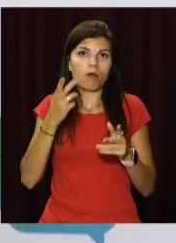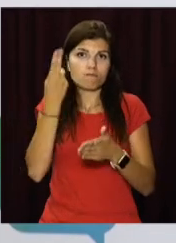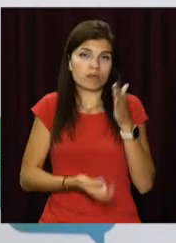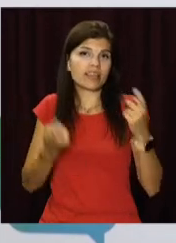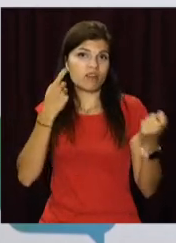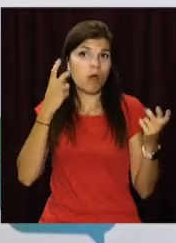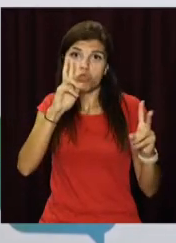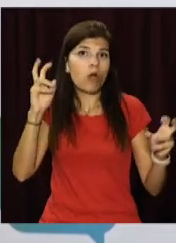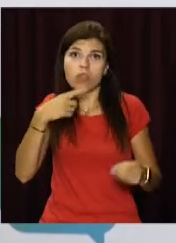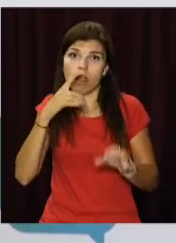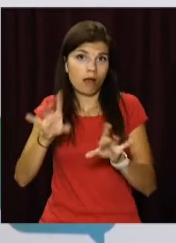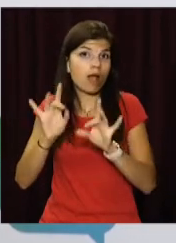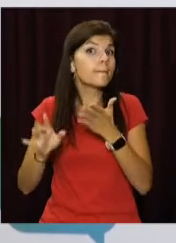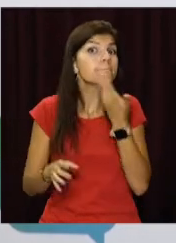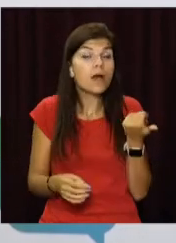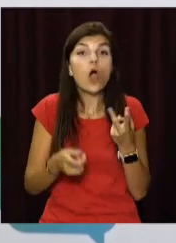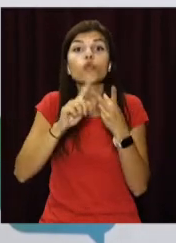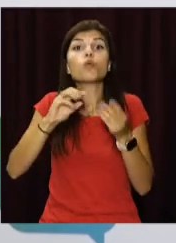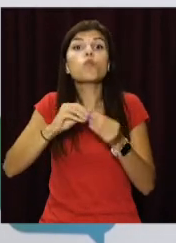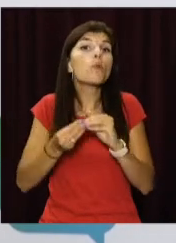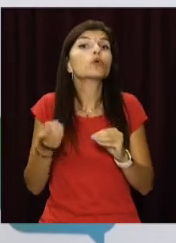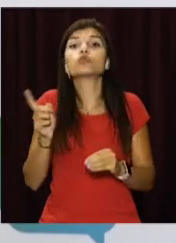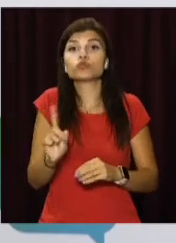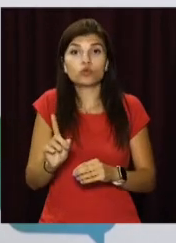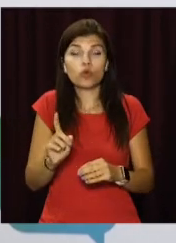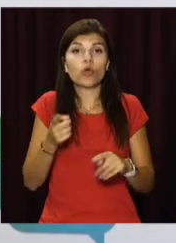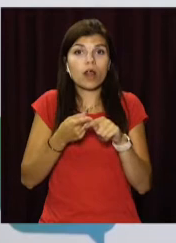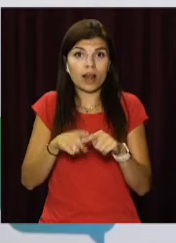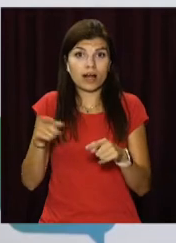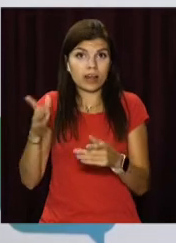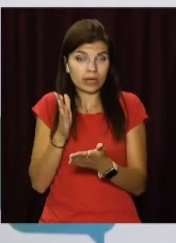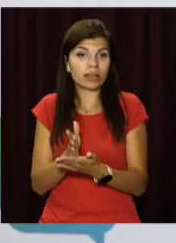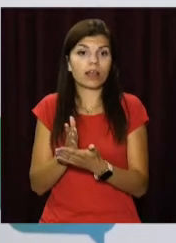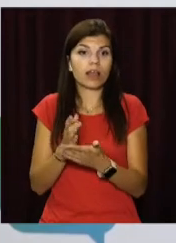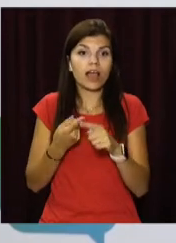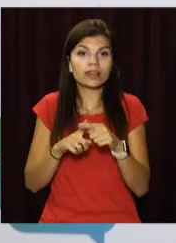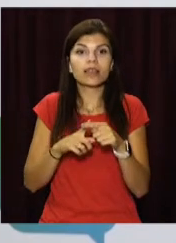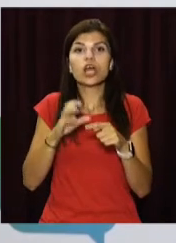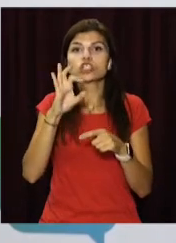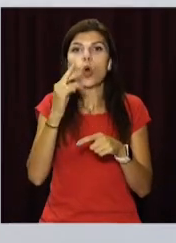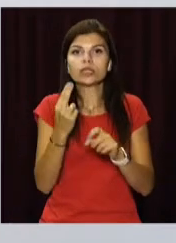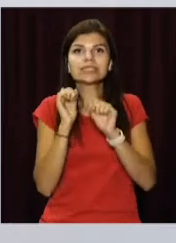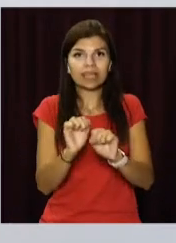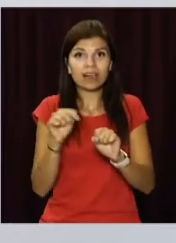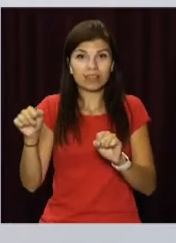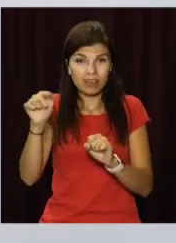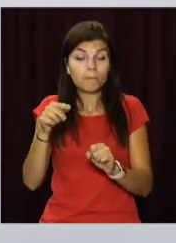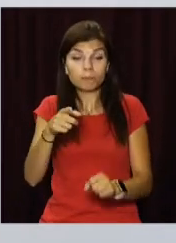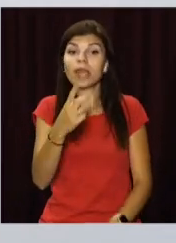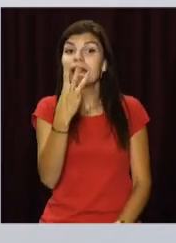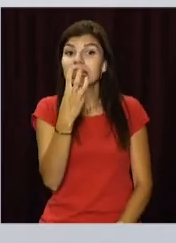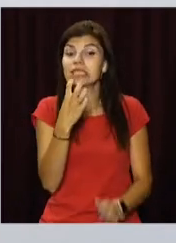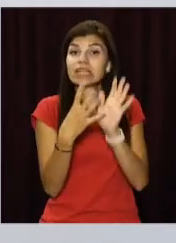ніхто їм про це не каже. Друга проблема – це оцей спротив відділків соцзахисту. 309-ю